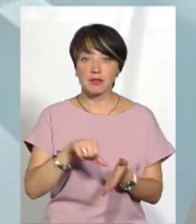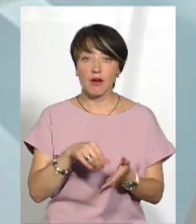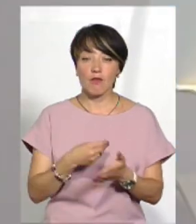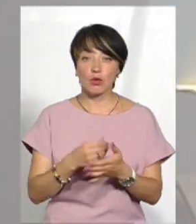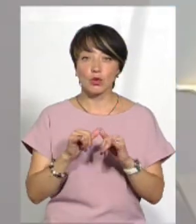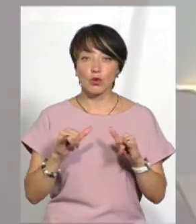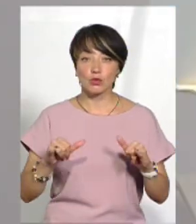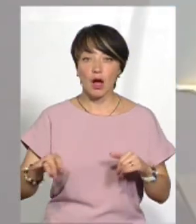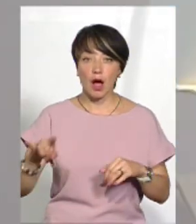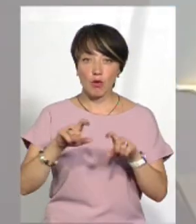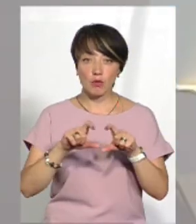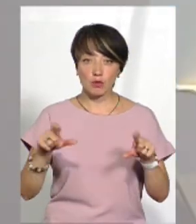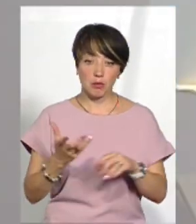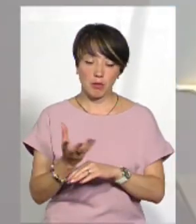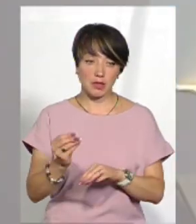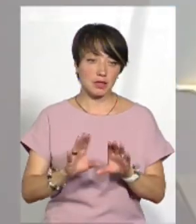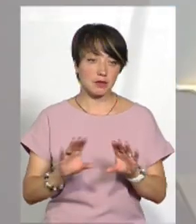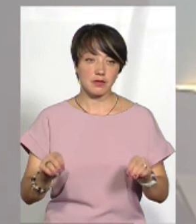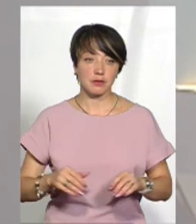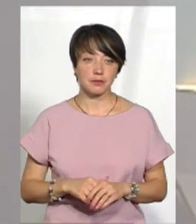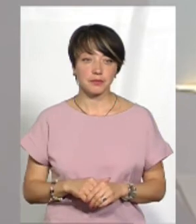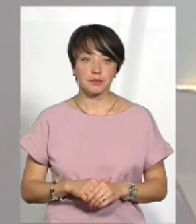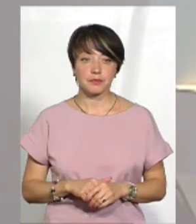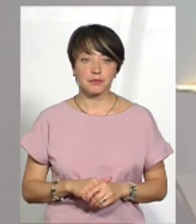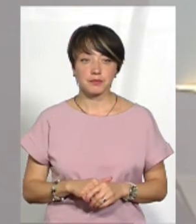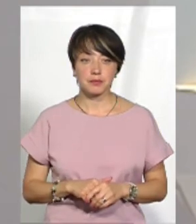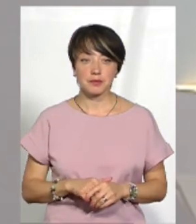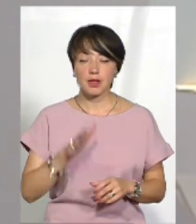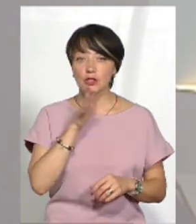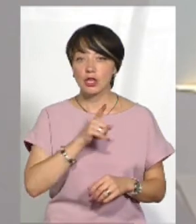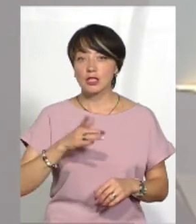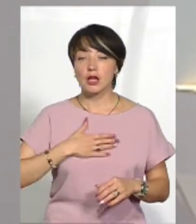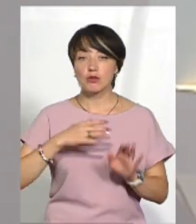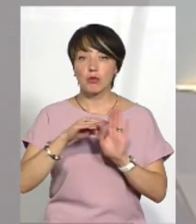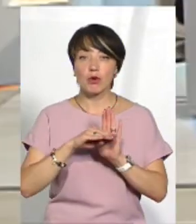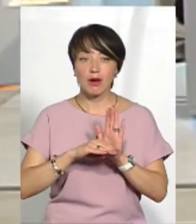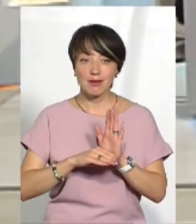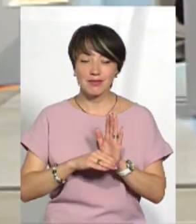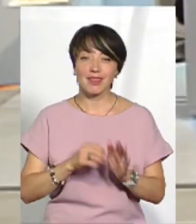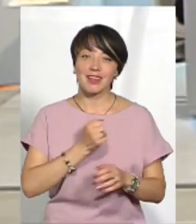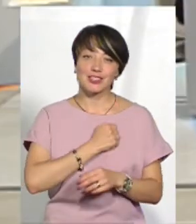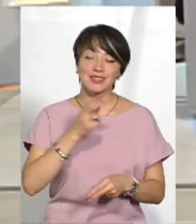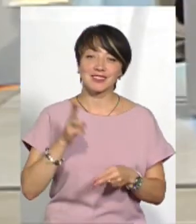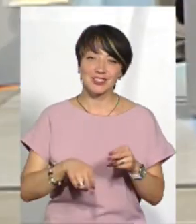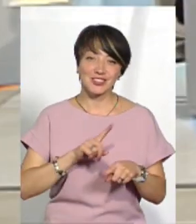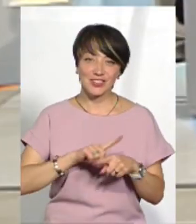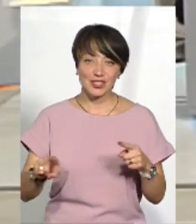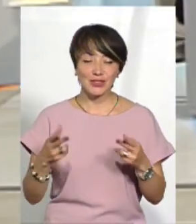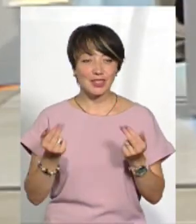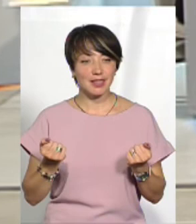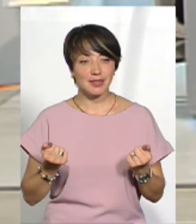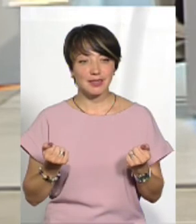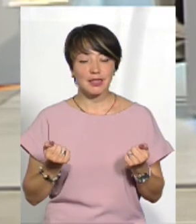фонду розвитку аеропорту, проплатили і все. Час нашої програми, на жаль, так дуже